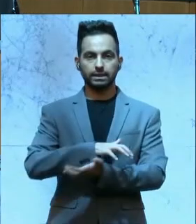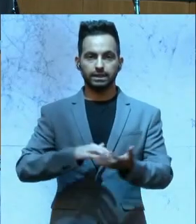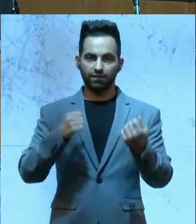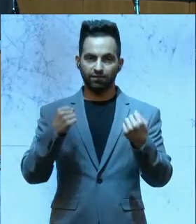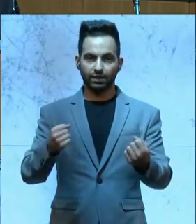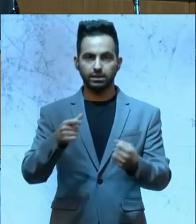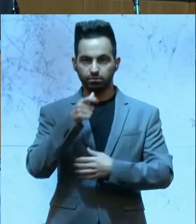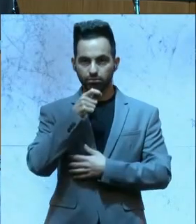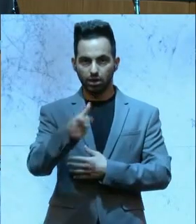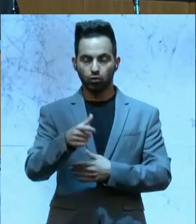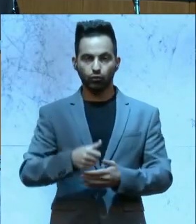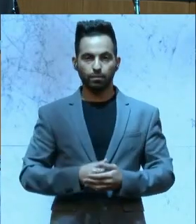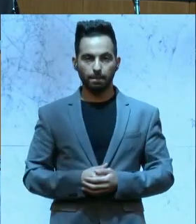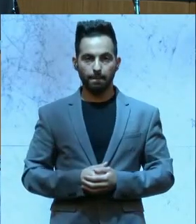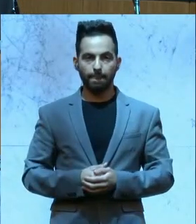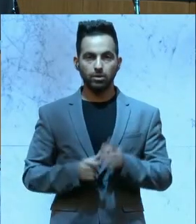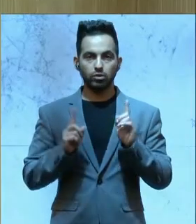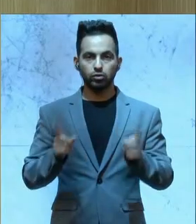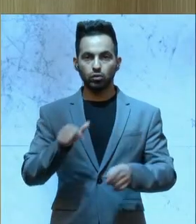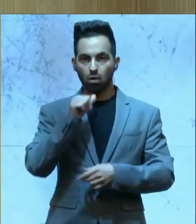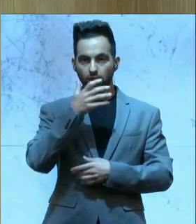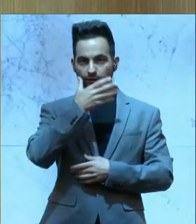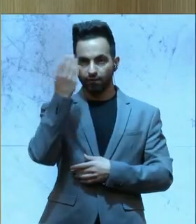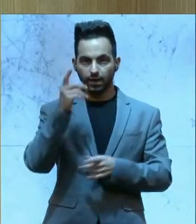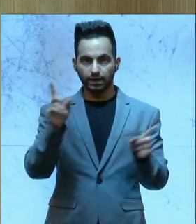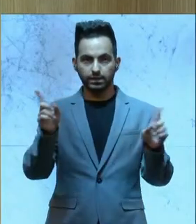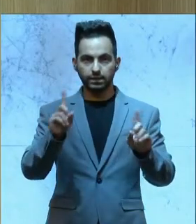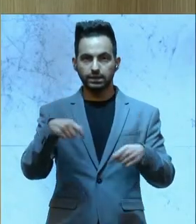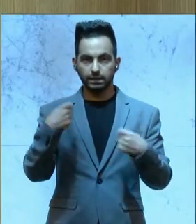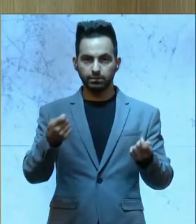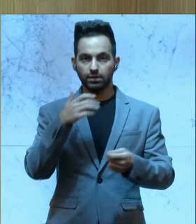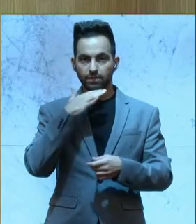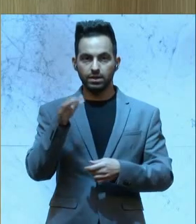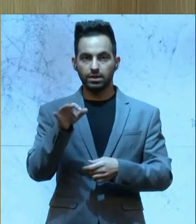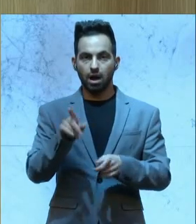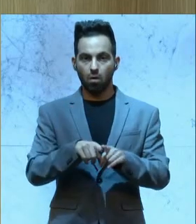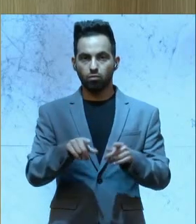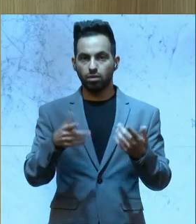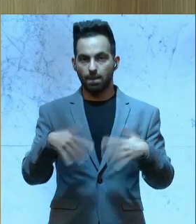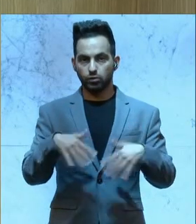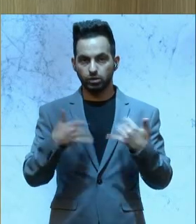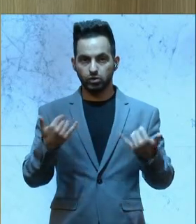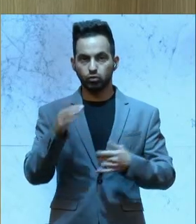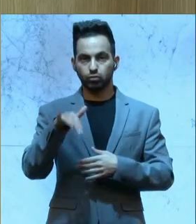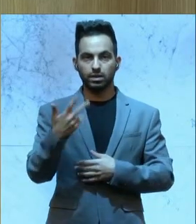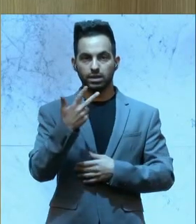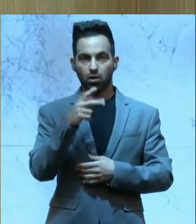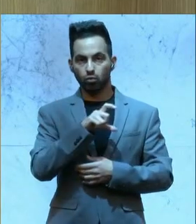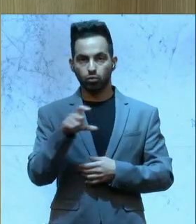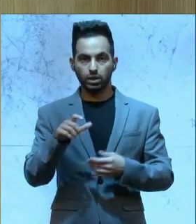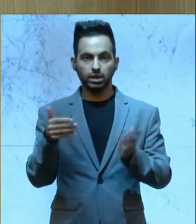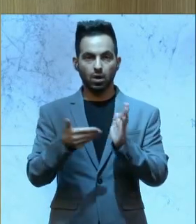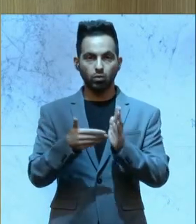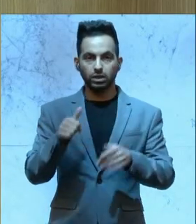Beruf. Man sollte nie vergessen, es gibt viele Zeiten und wir haben auch jetzt eine Arbeitslosigkeit von weit über 300.000. Es ist